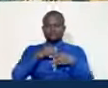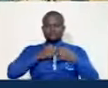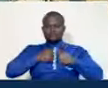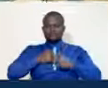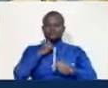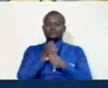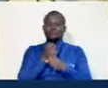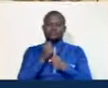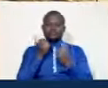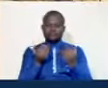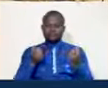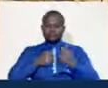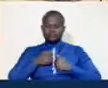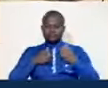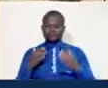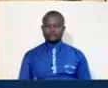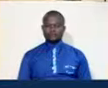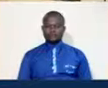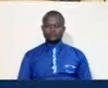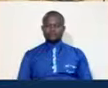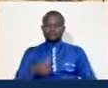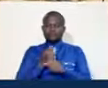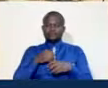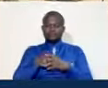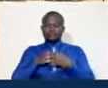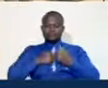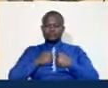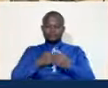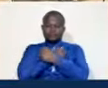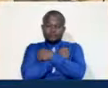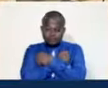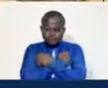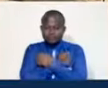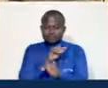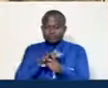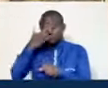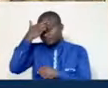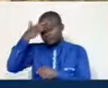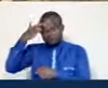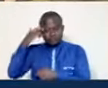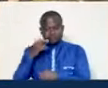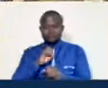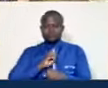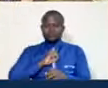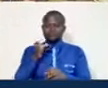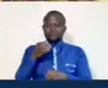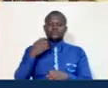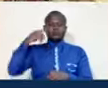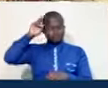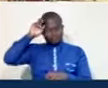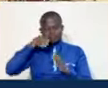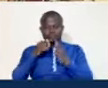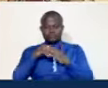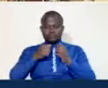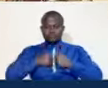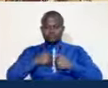n'abana b'Abanyarwanda. Made in Rwanda irakuzwa cyane, niyo mpamvu nyiri iyi kampani yatekereje gufungura mu